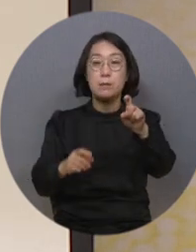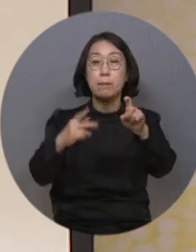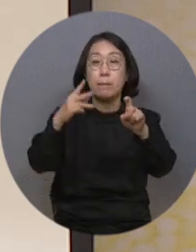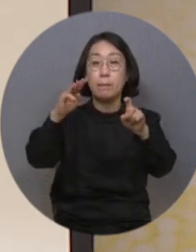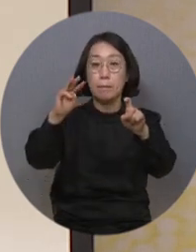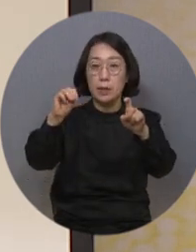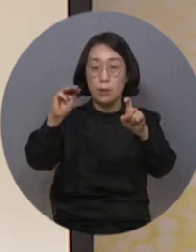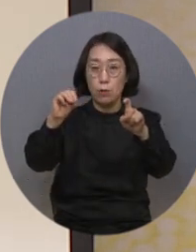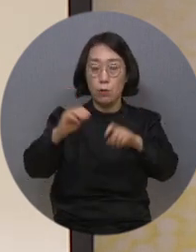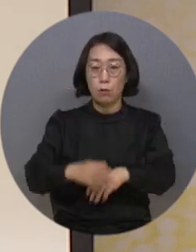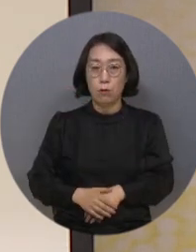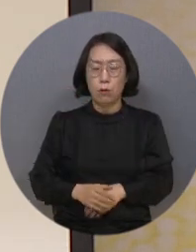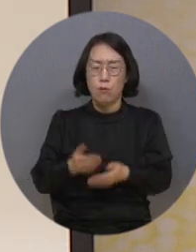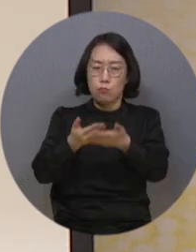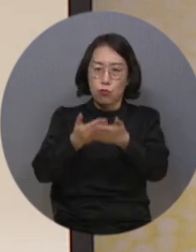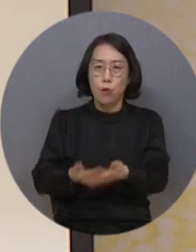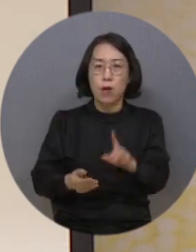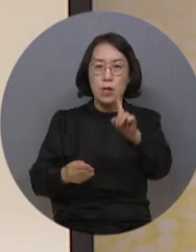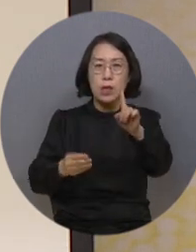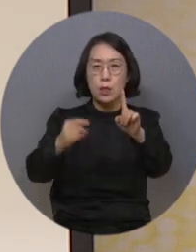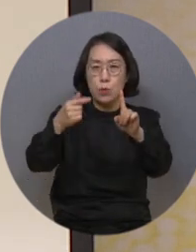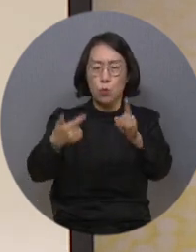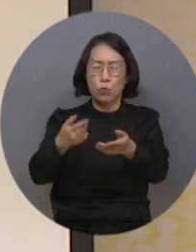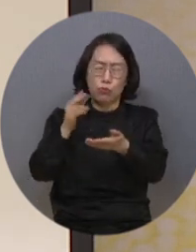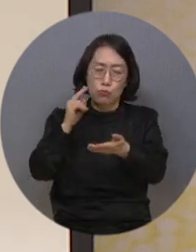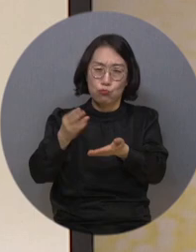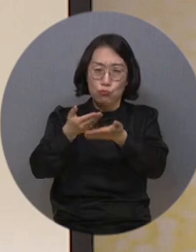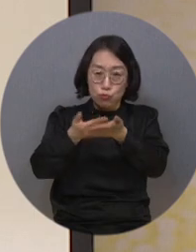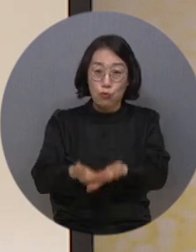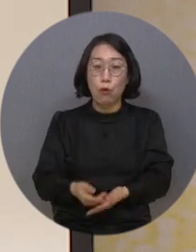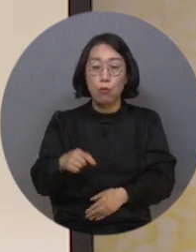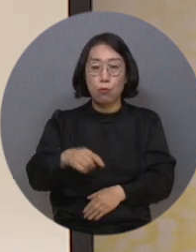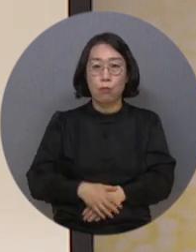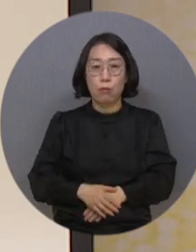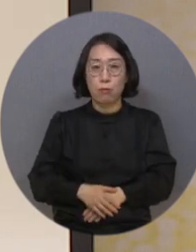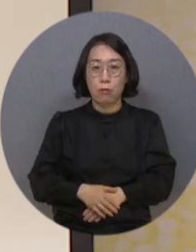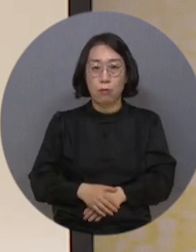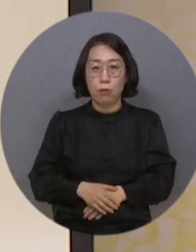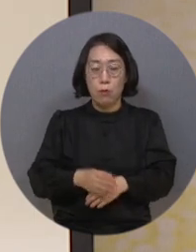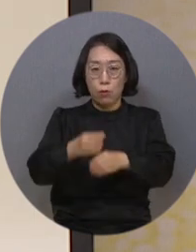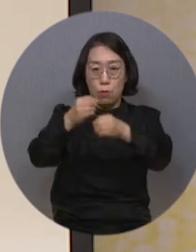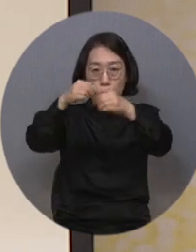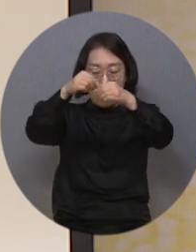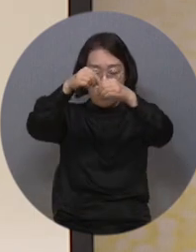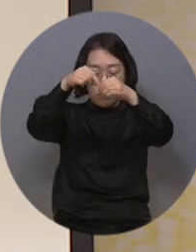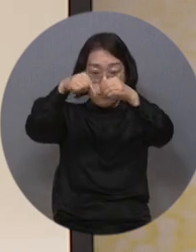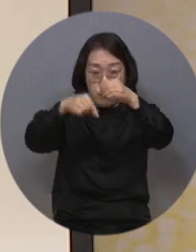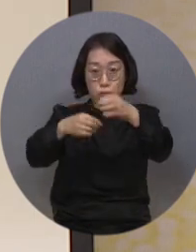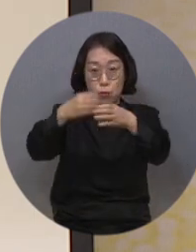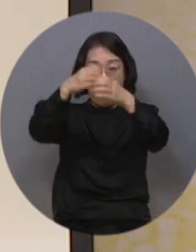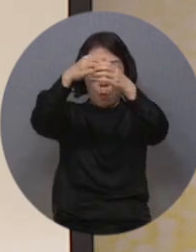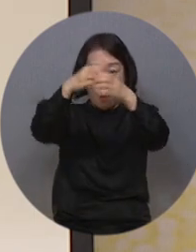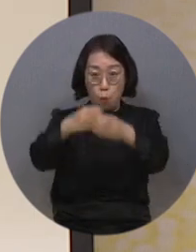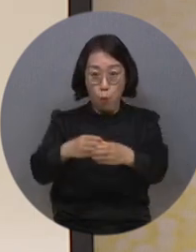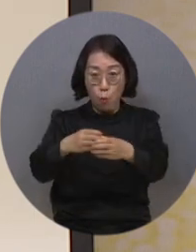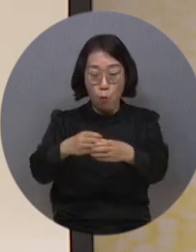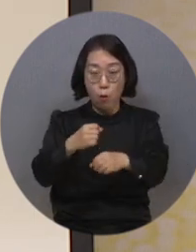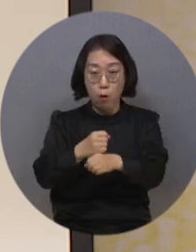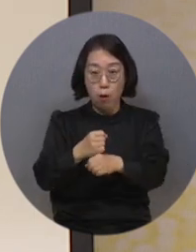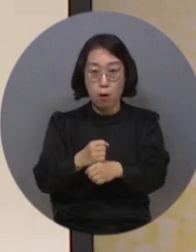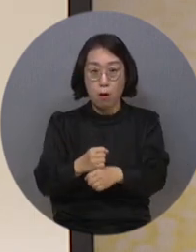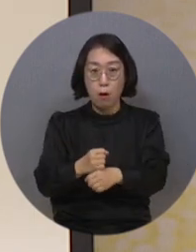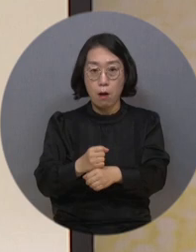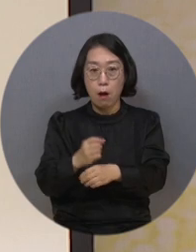둘레가 70파에다가 무게가 1톤 정도가 되는 그 파일을 밑에서 와이어로 묶어서 땅에 꽂는 순간에 했는데